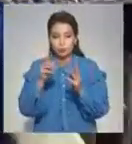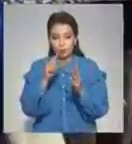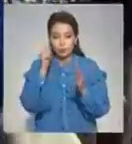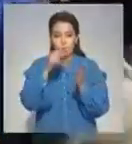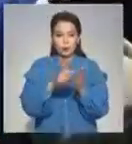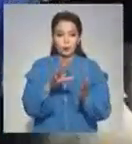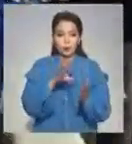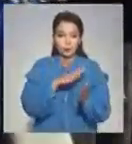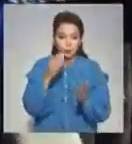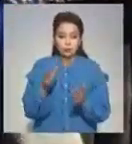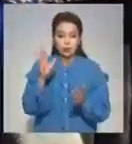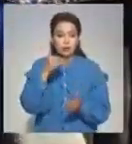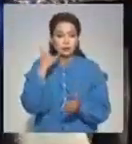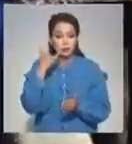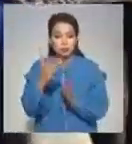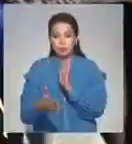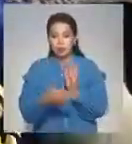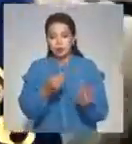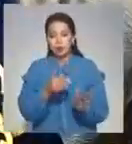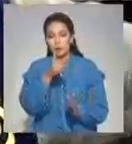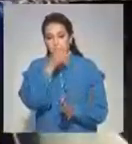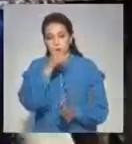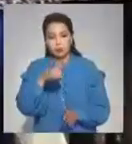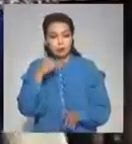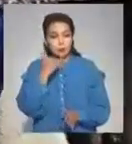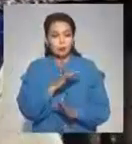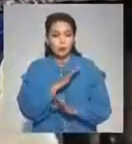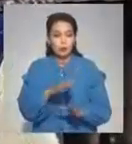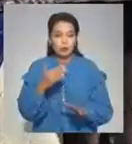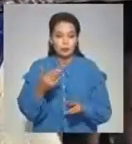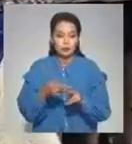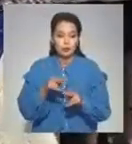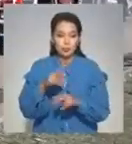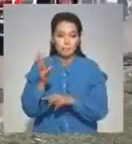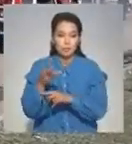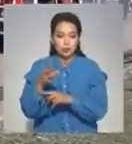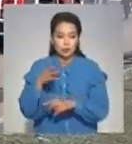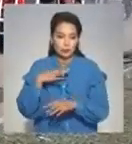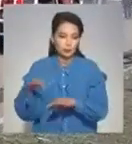Жағалай звандадым, алмайды телефонды ешкім. Содан сасқаннан радио звандадым, пожарный звандады.